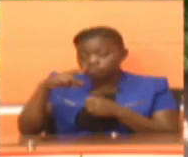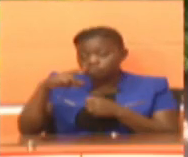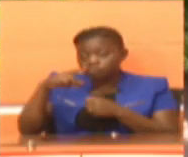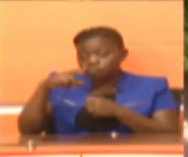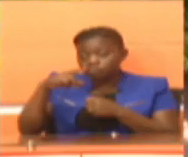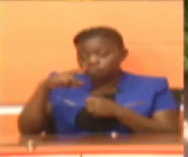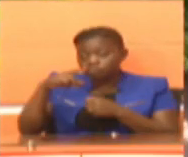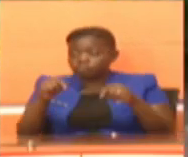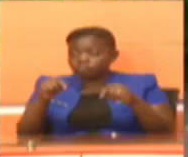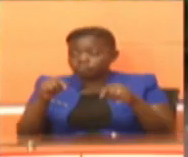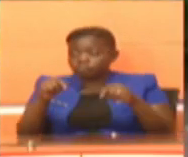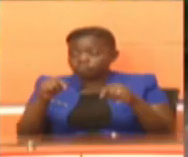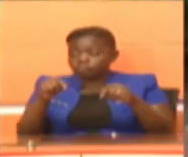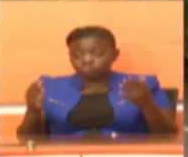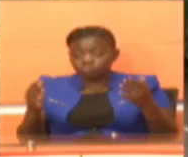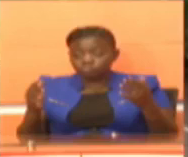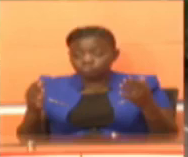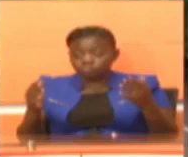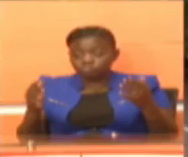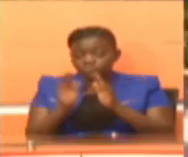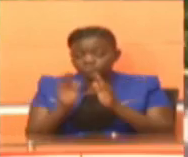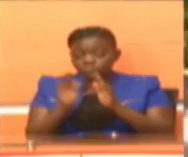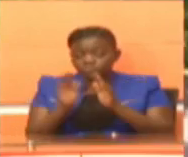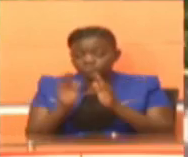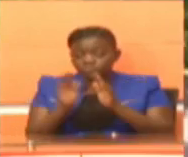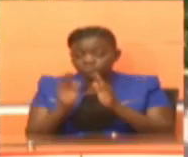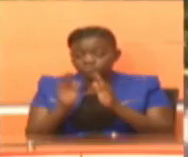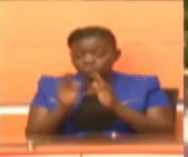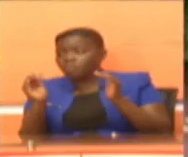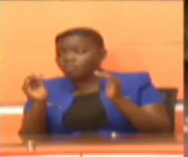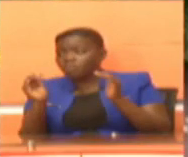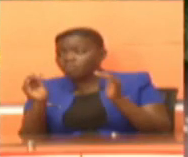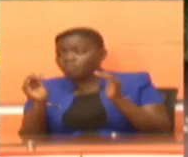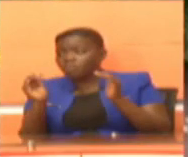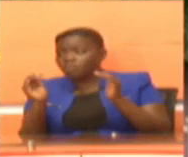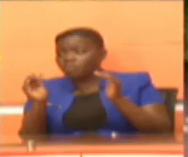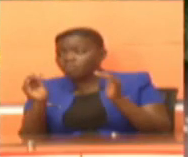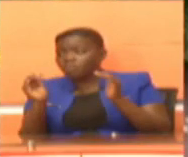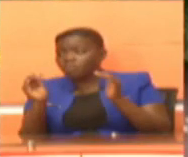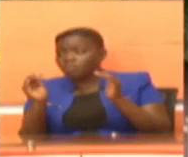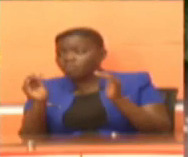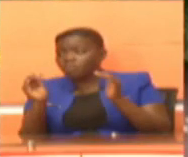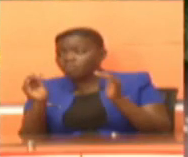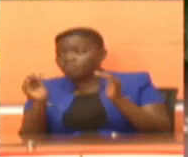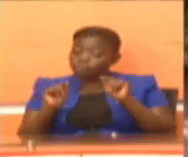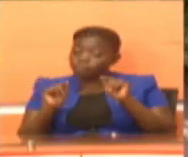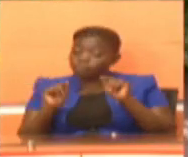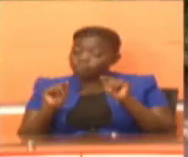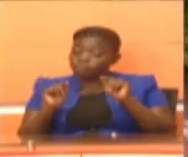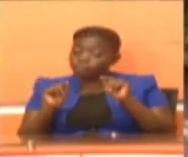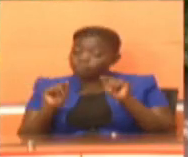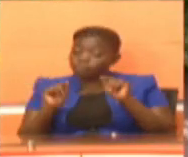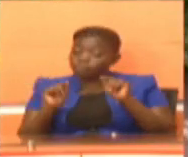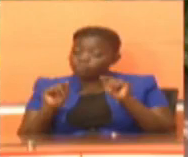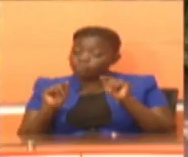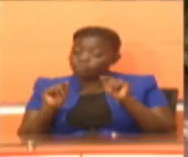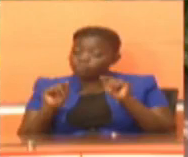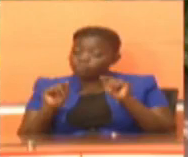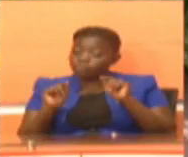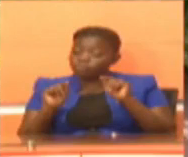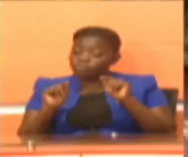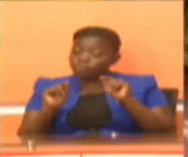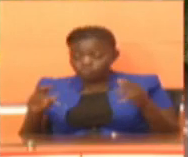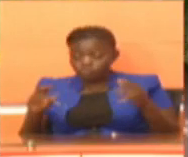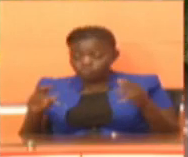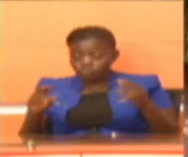olwaleero engeri gye batakola olwa Sande ne twebuuza baagi baalazeewa kwe kujogezaako kukola ki? Okukyekinga kuba